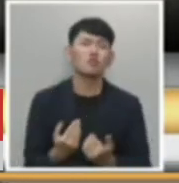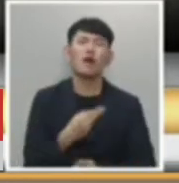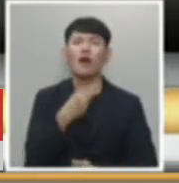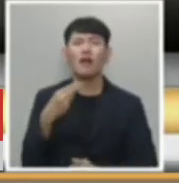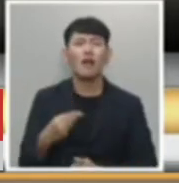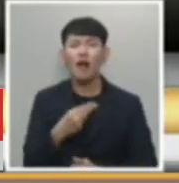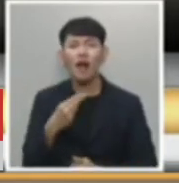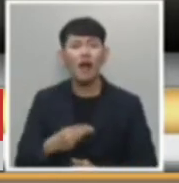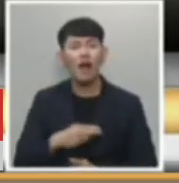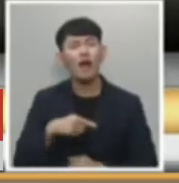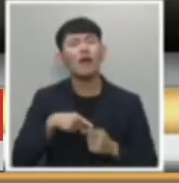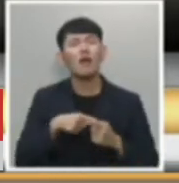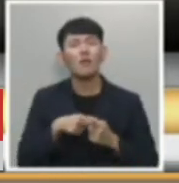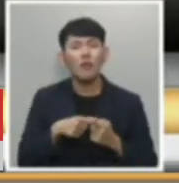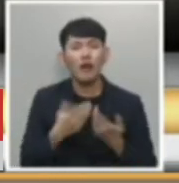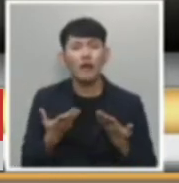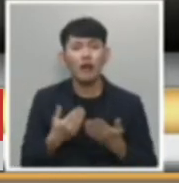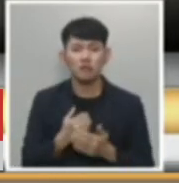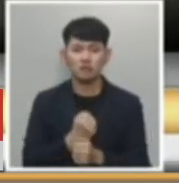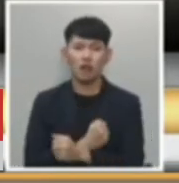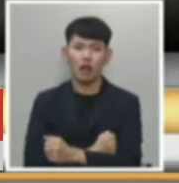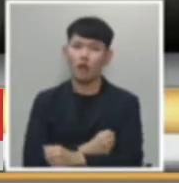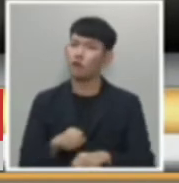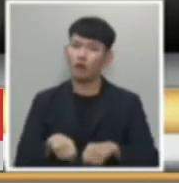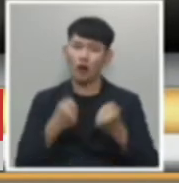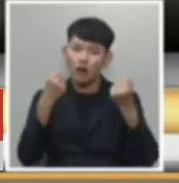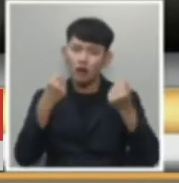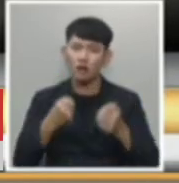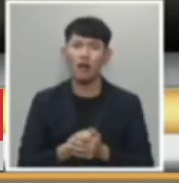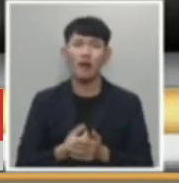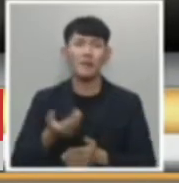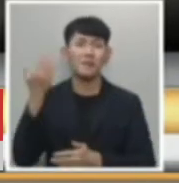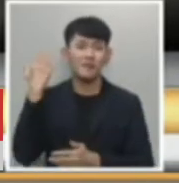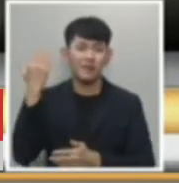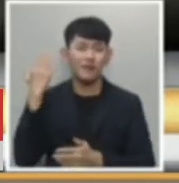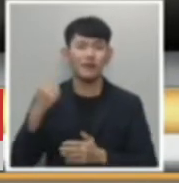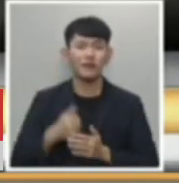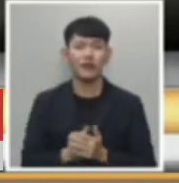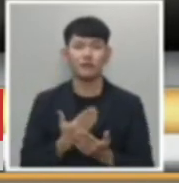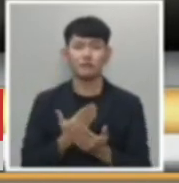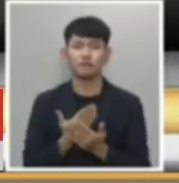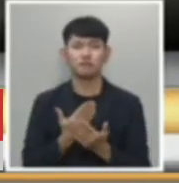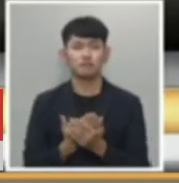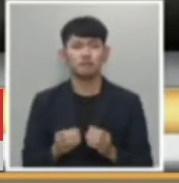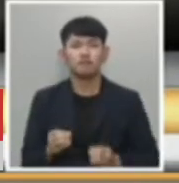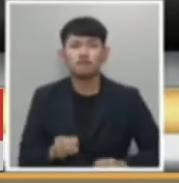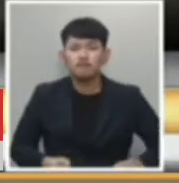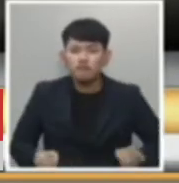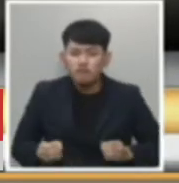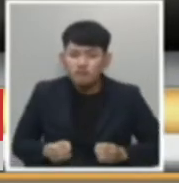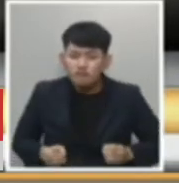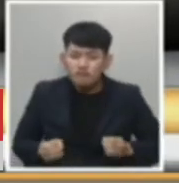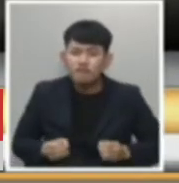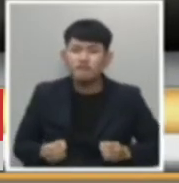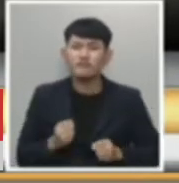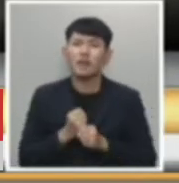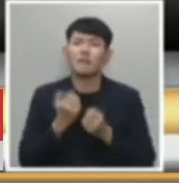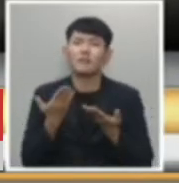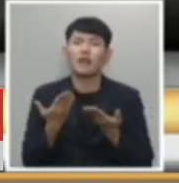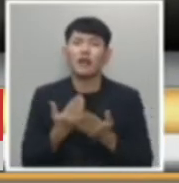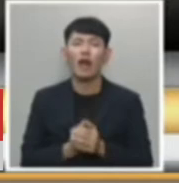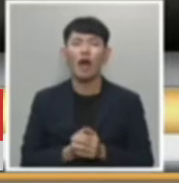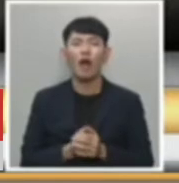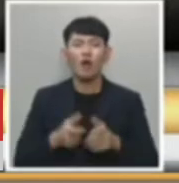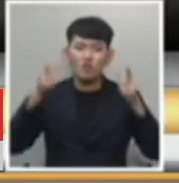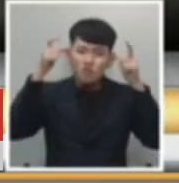เงินเท่าไหร่ก็ต้องเสียนะครับแต่ก่อนนะครับก็ต้องไม่มีเงินก็ต้องไปกู้หนี้ยืมสินนะครับต้องขายวัวขาย